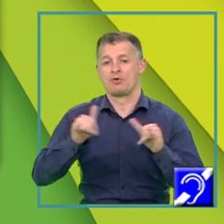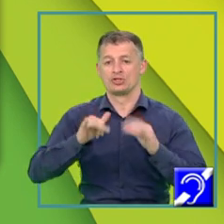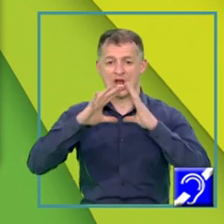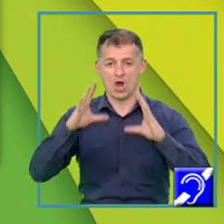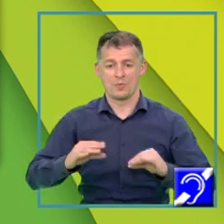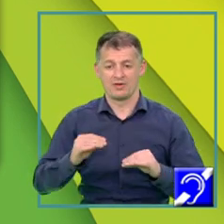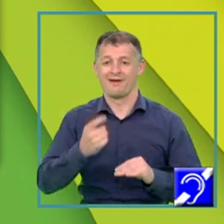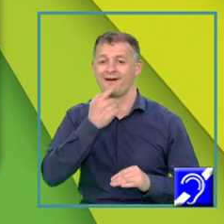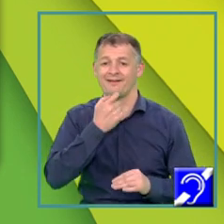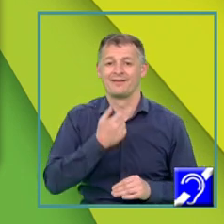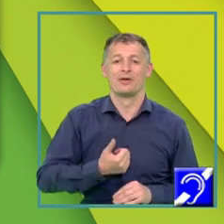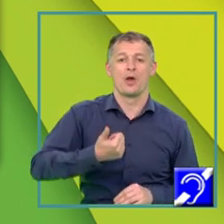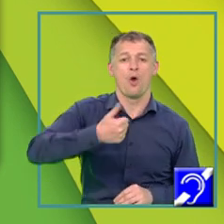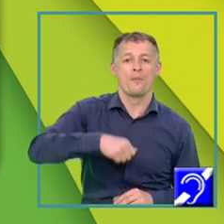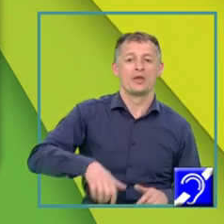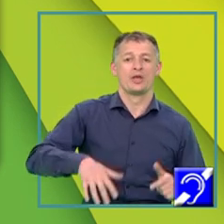anii